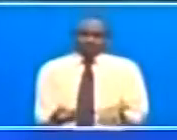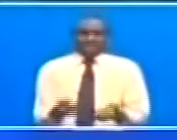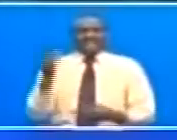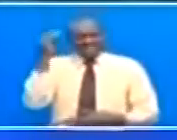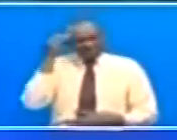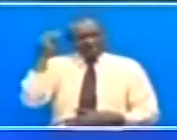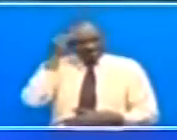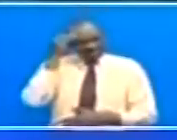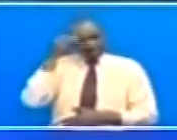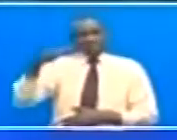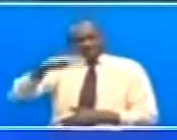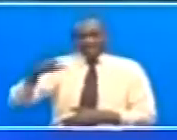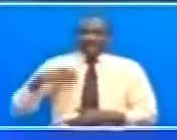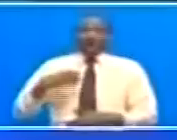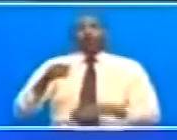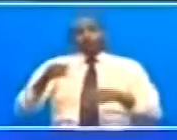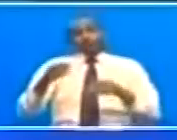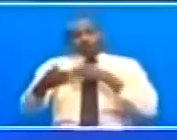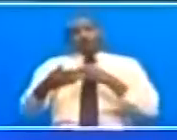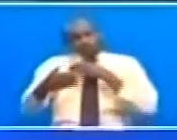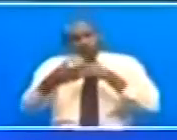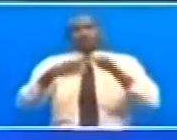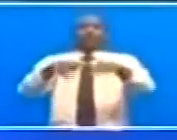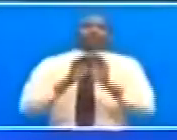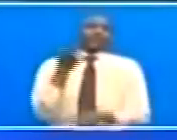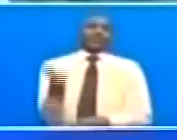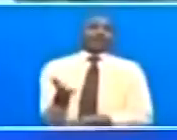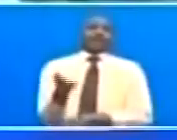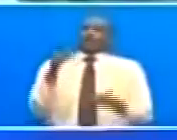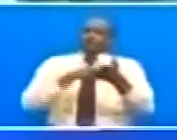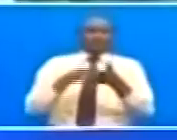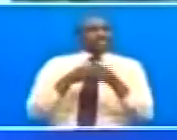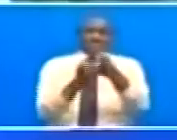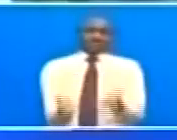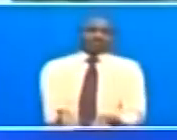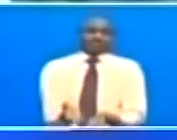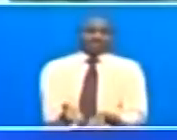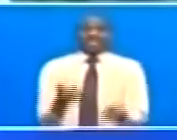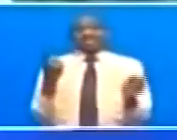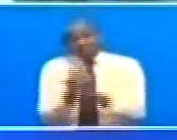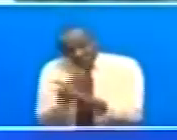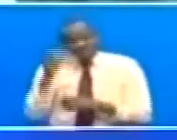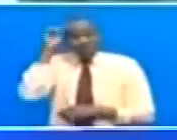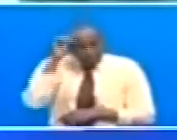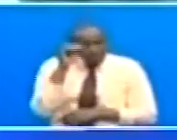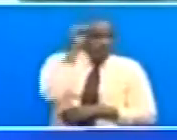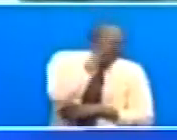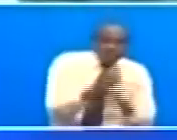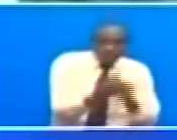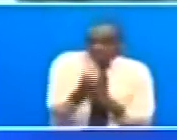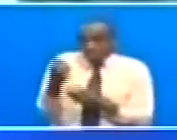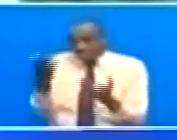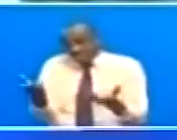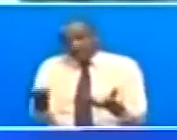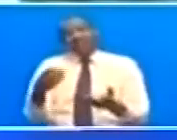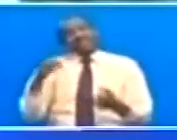sector is on a long funeral because of wrong leadership. Huku semi tofauti zikitolewa na washikadau husika, bado wa Kenya